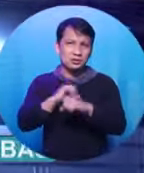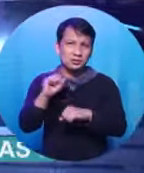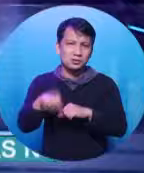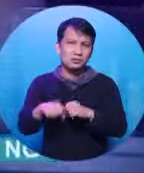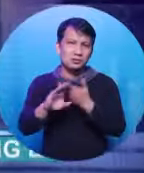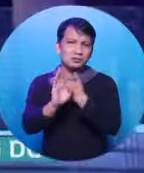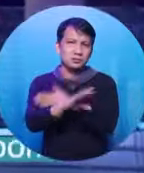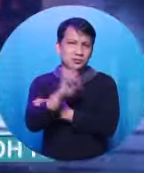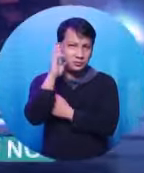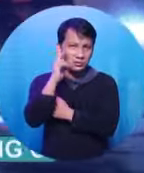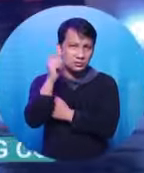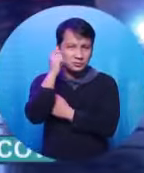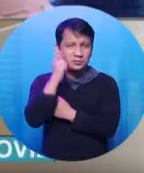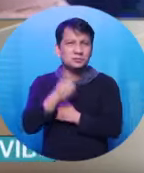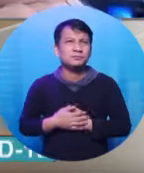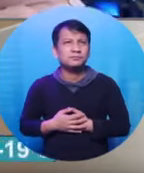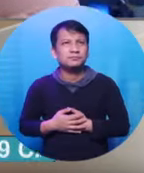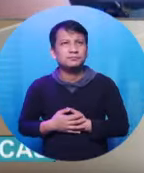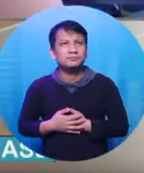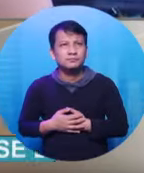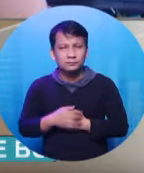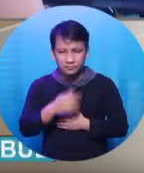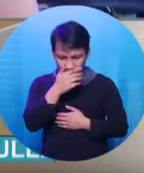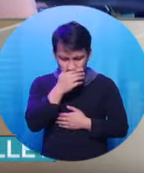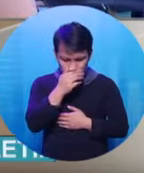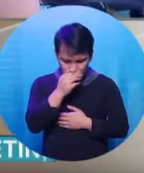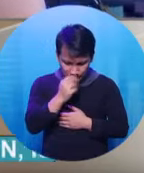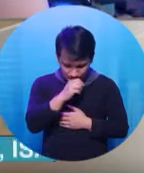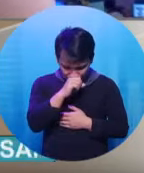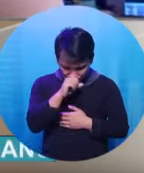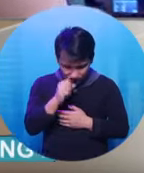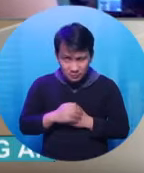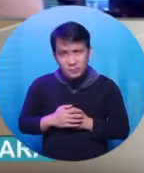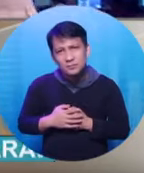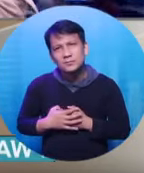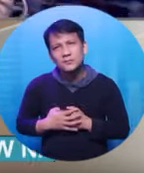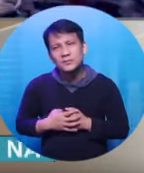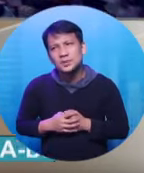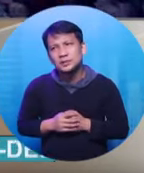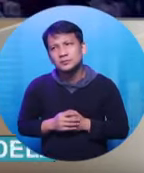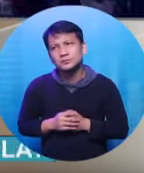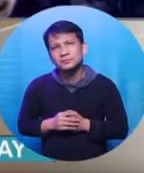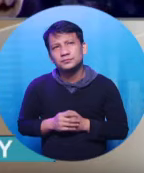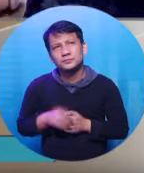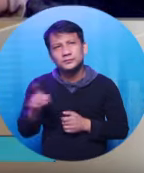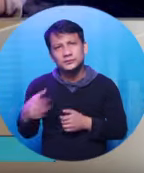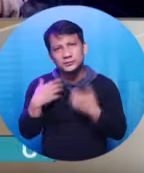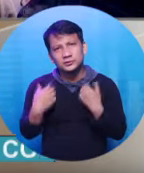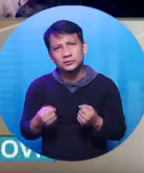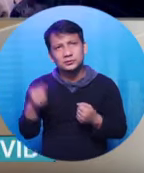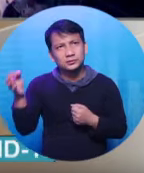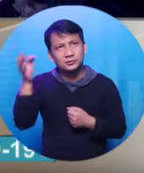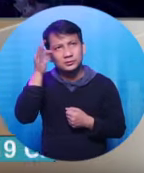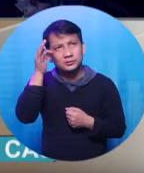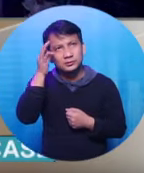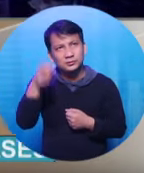Idol. Balik sa inyo dyan sa studio. Okay, salamat, MJ. Talaga namang napakalakas ng kaso ni Sir